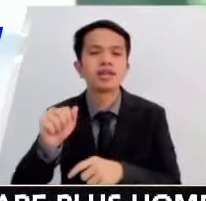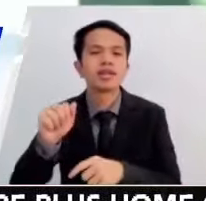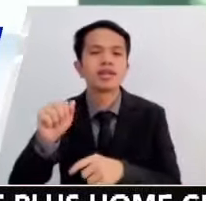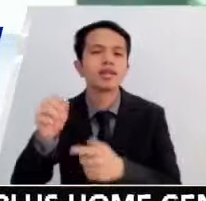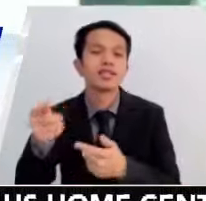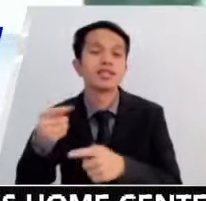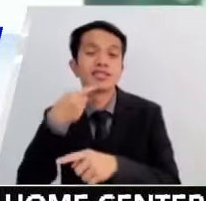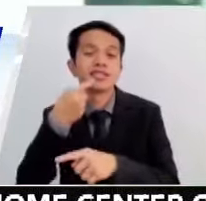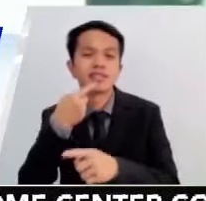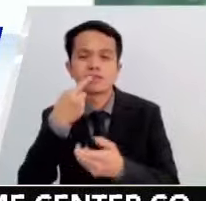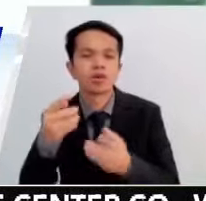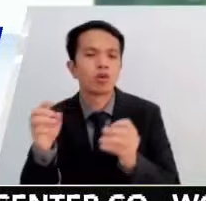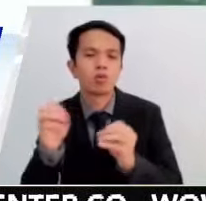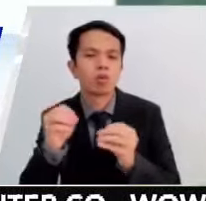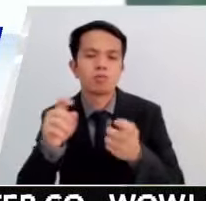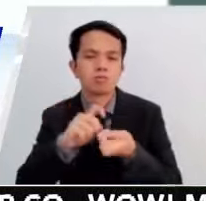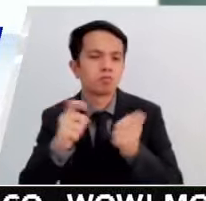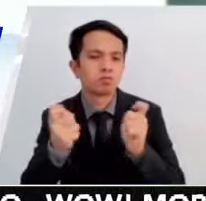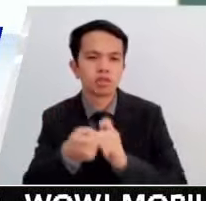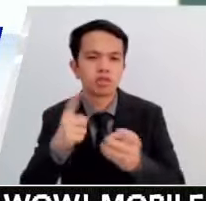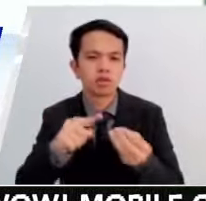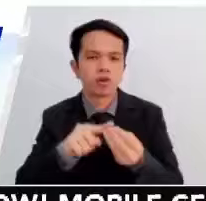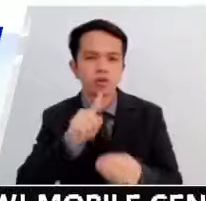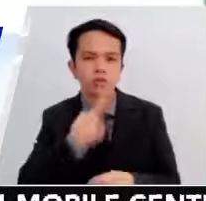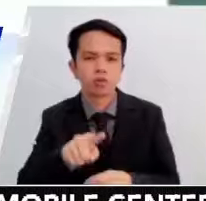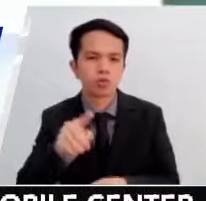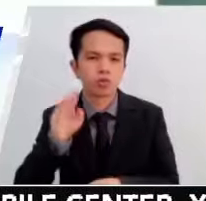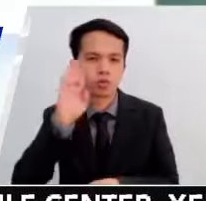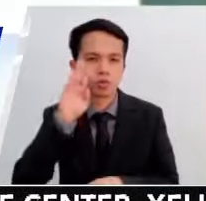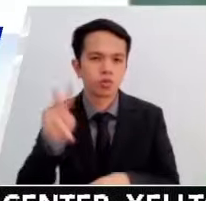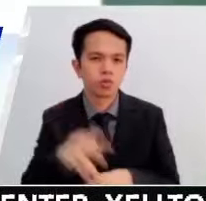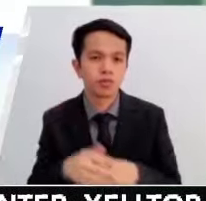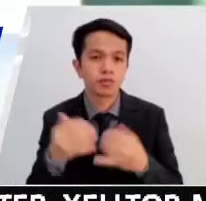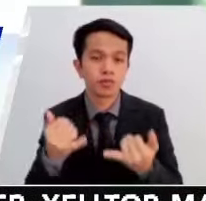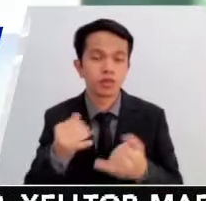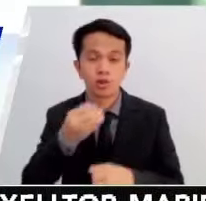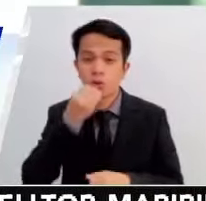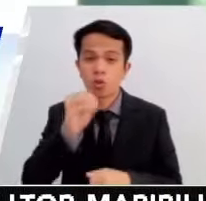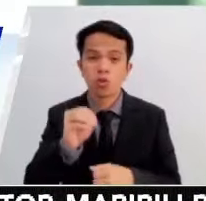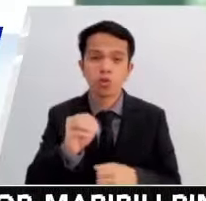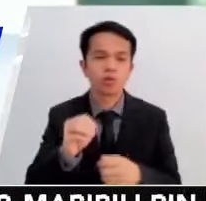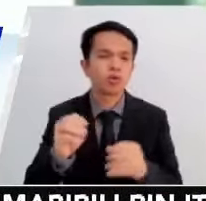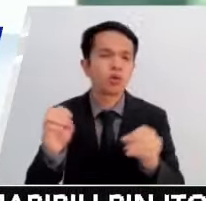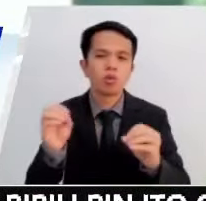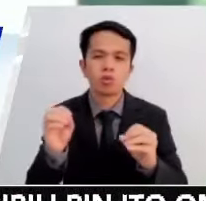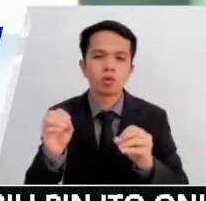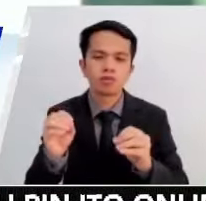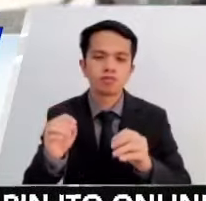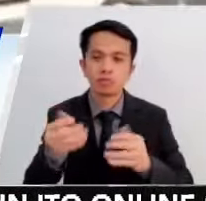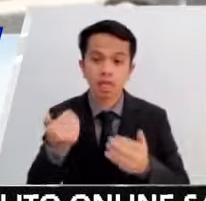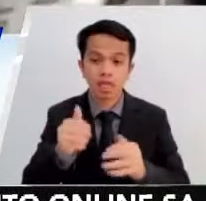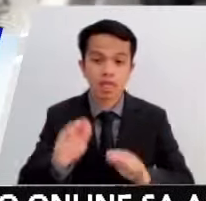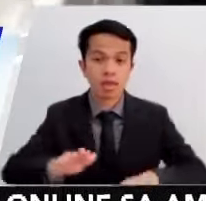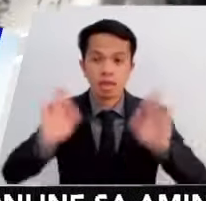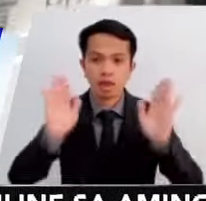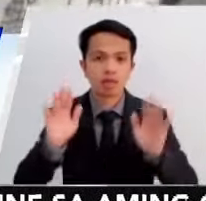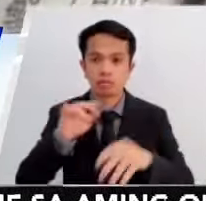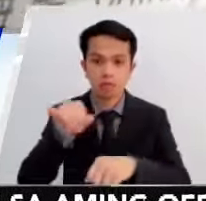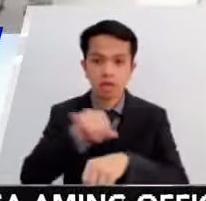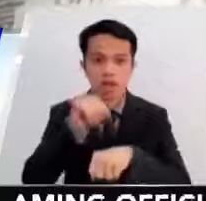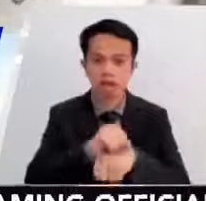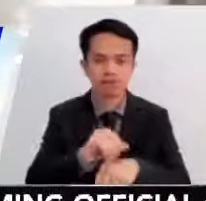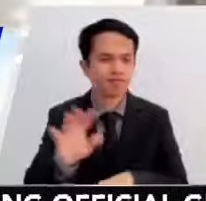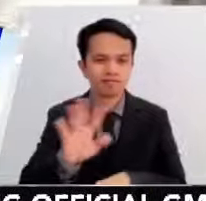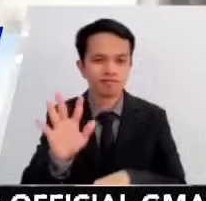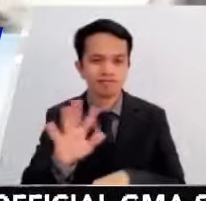walang nagbabago sa utos ng Pangulo. Ang standing order anya, walang isusuko ang Pilipinas ni katiting na bahagi ng ating